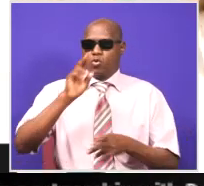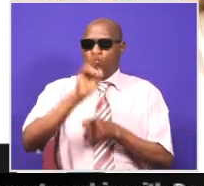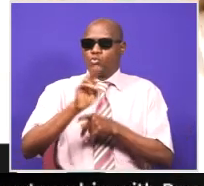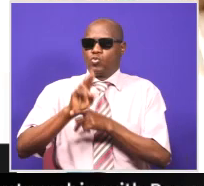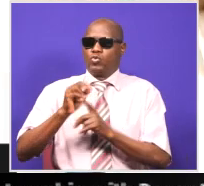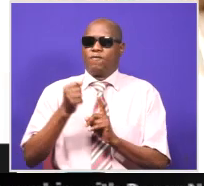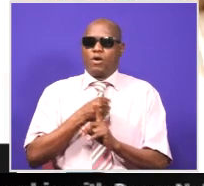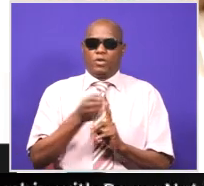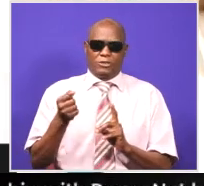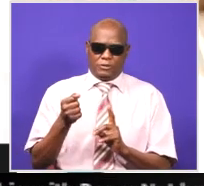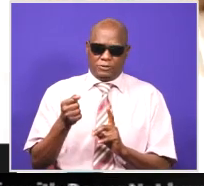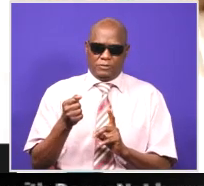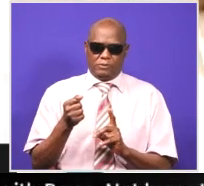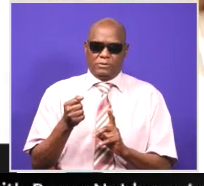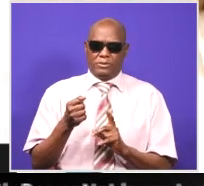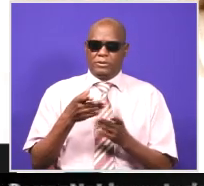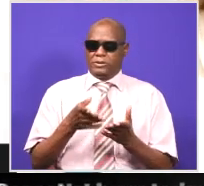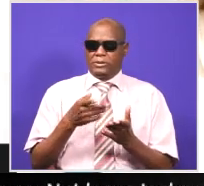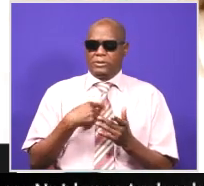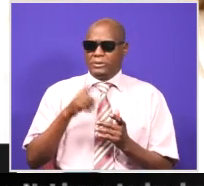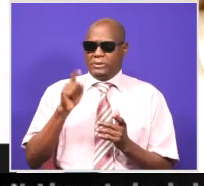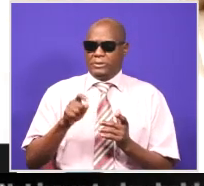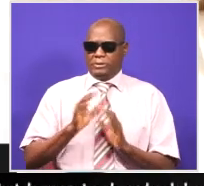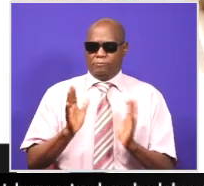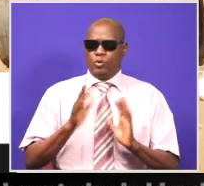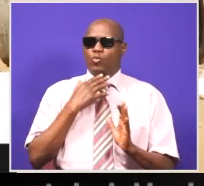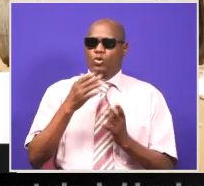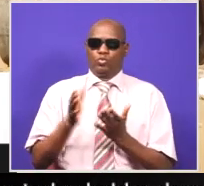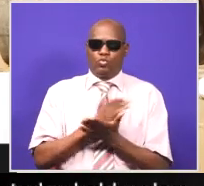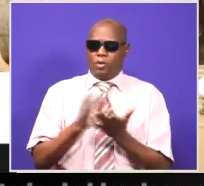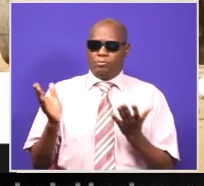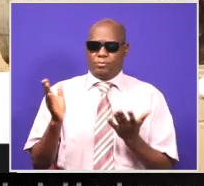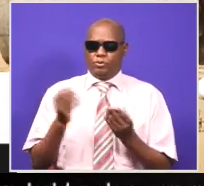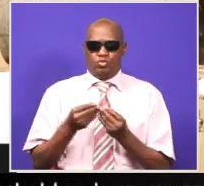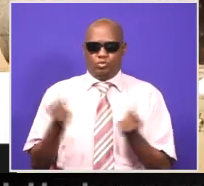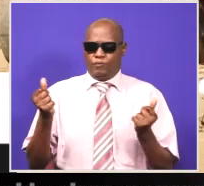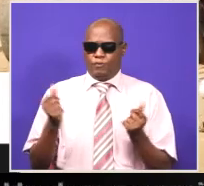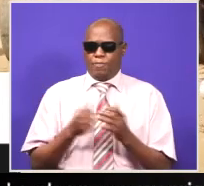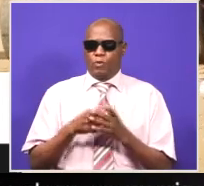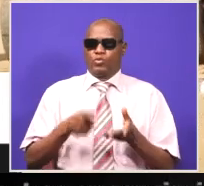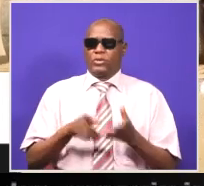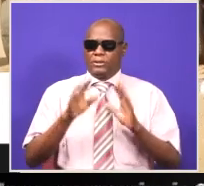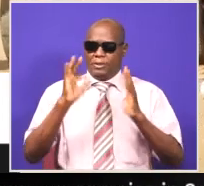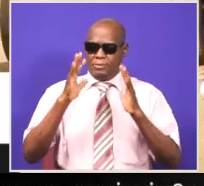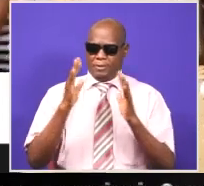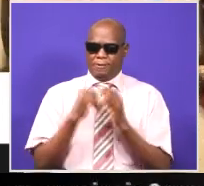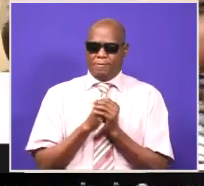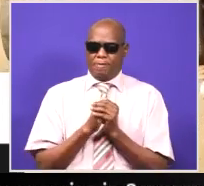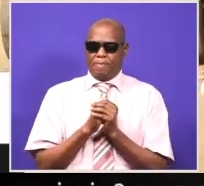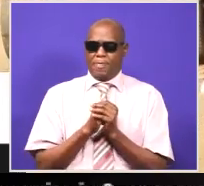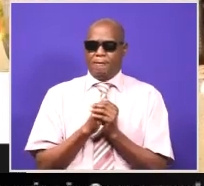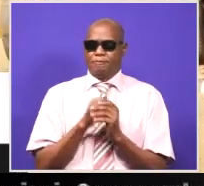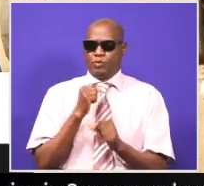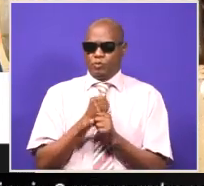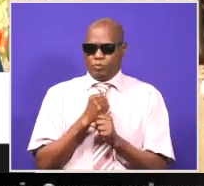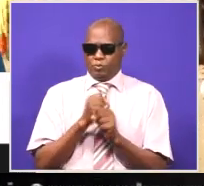violence. Which tunaitaki kabisa, tunataka iishe kabisa. Na celebrate leo kwa kufanya